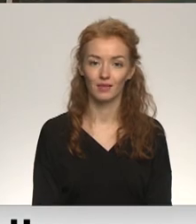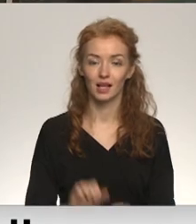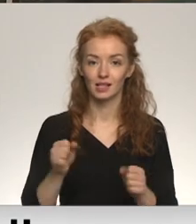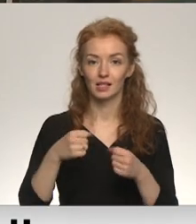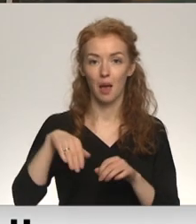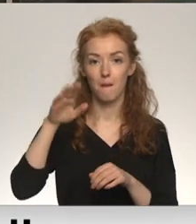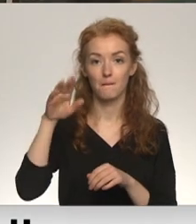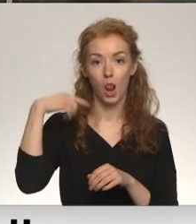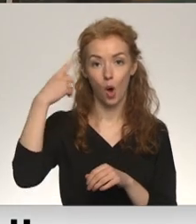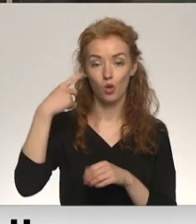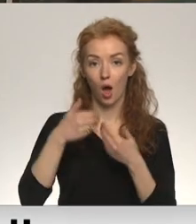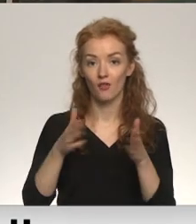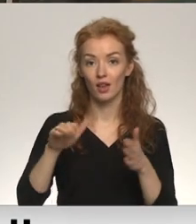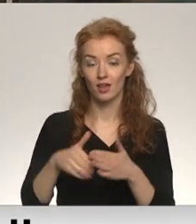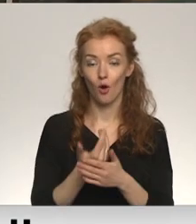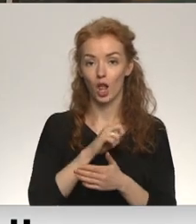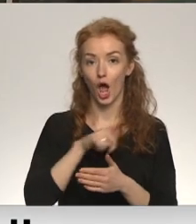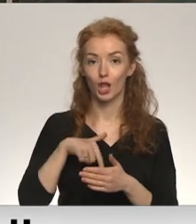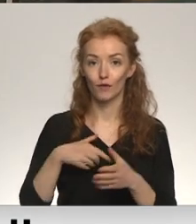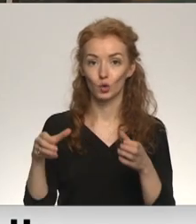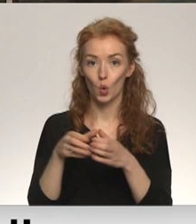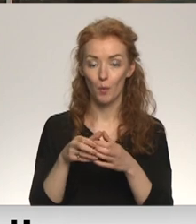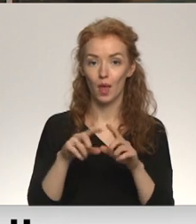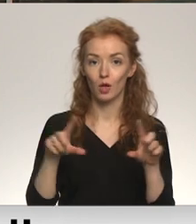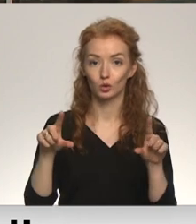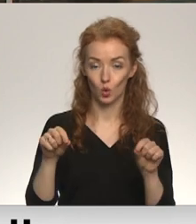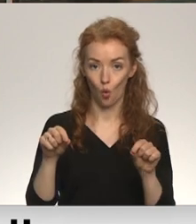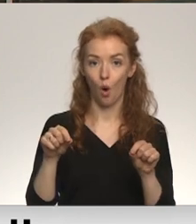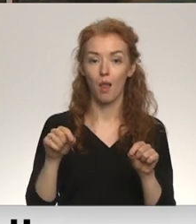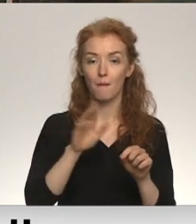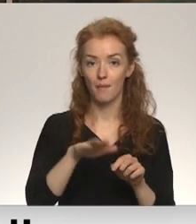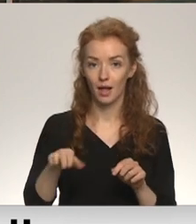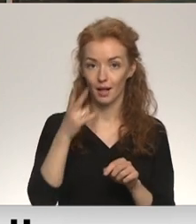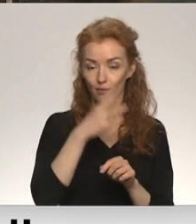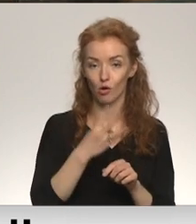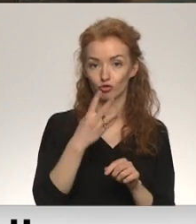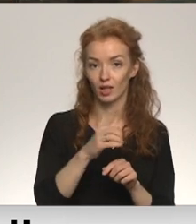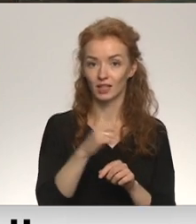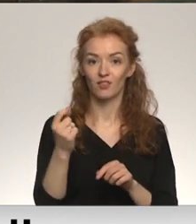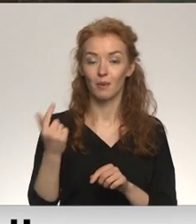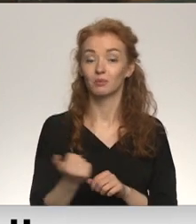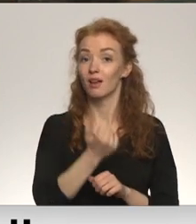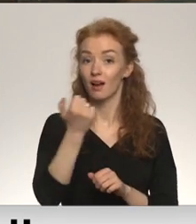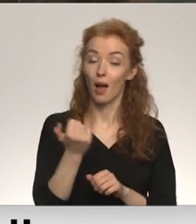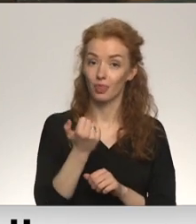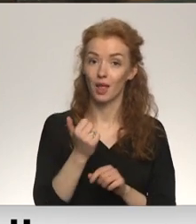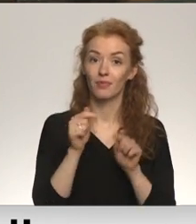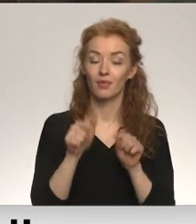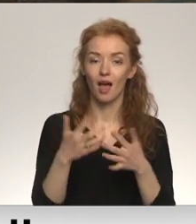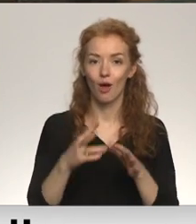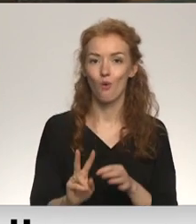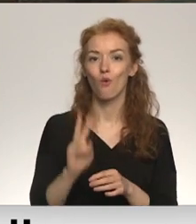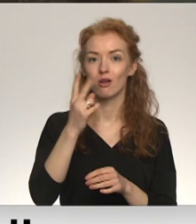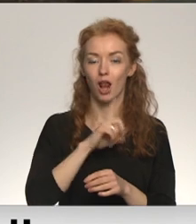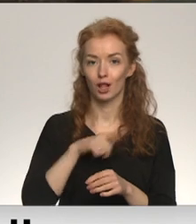Ziemeļlondonā atvērta jauna latviešu kopienas skola Ritumi bērniem vecumā no 4 līdz 11 gadiem. Tā ir jau